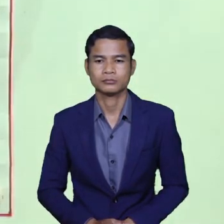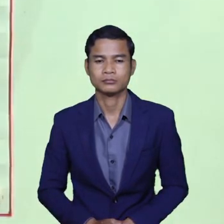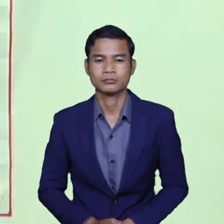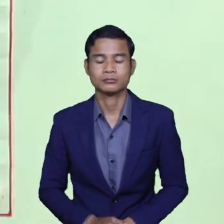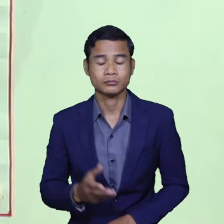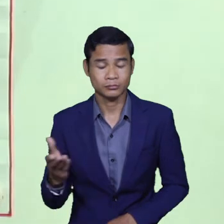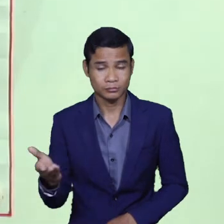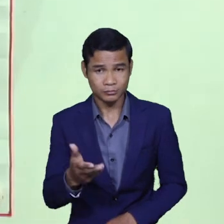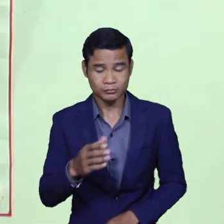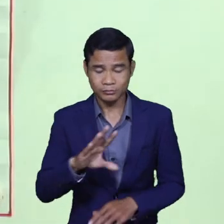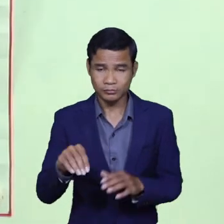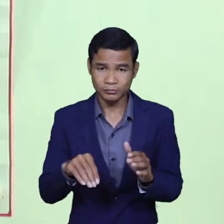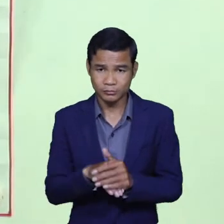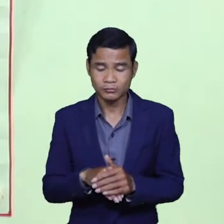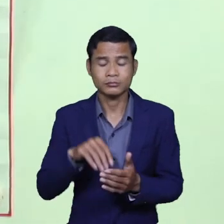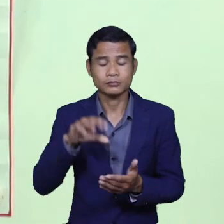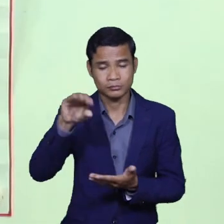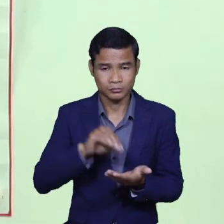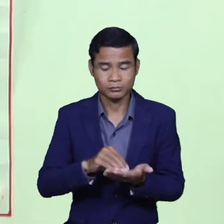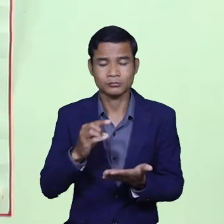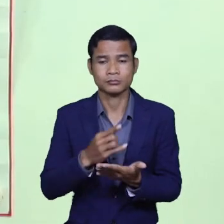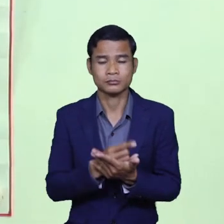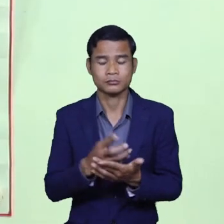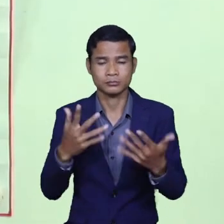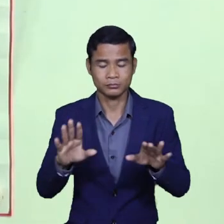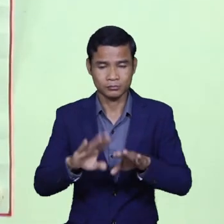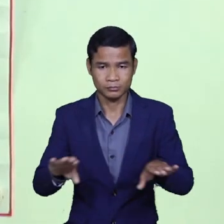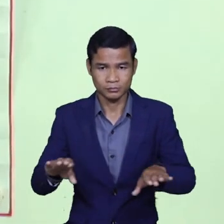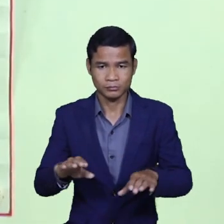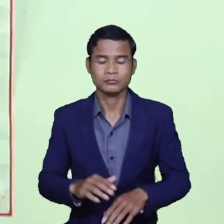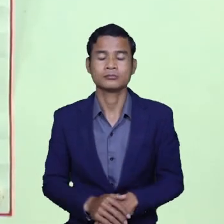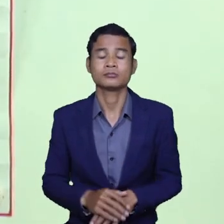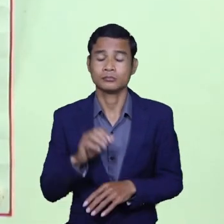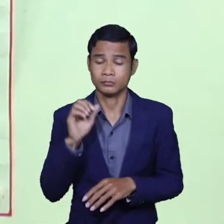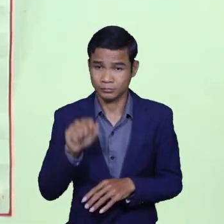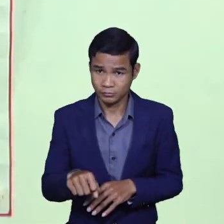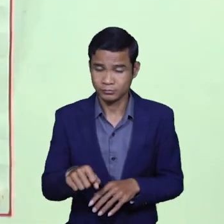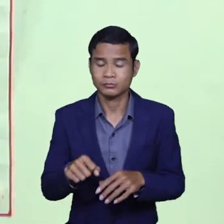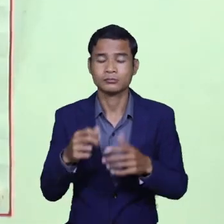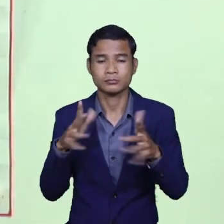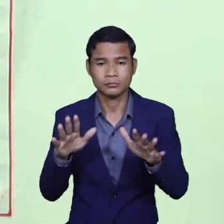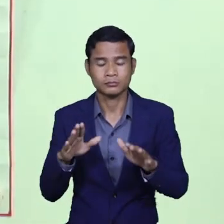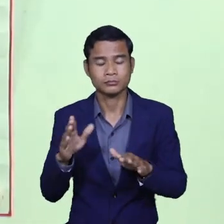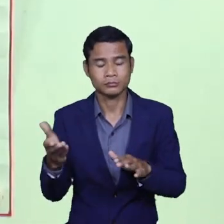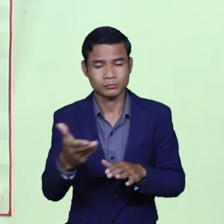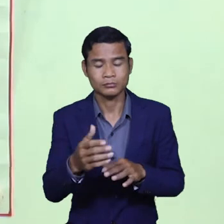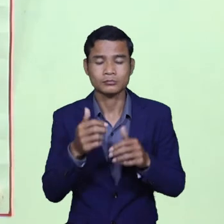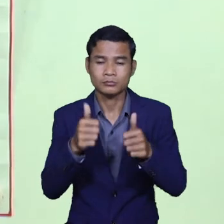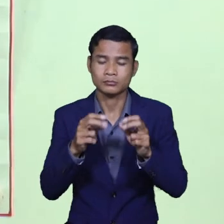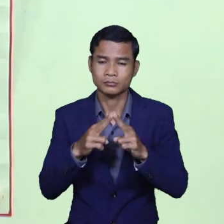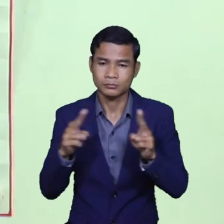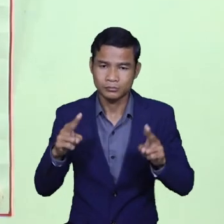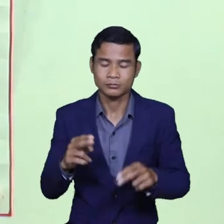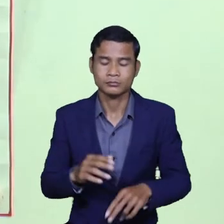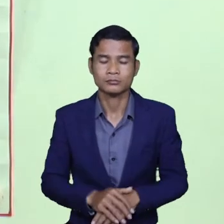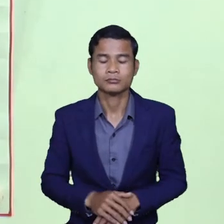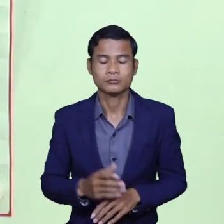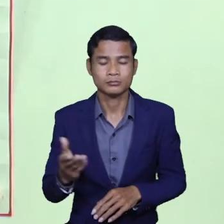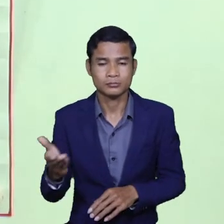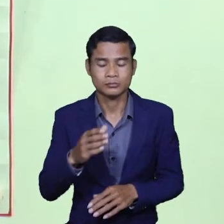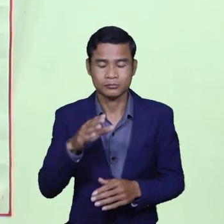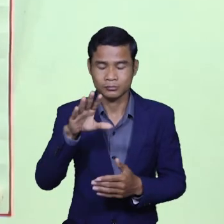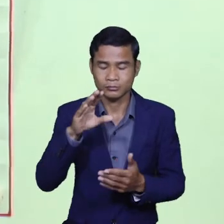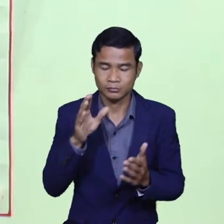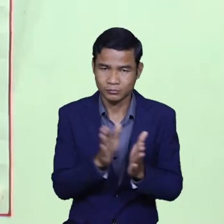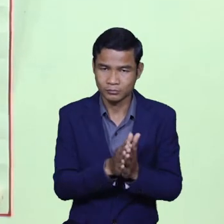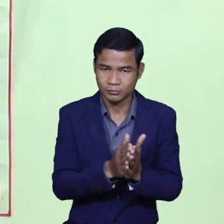chà con tỏa khá ta con bằng cọt mê riêng rồi rồi hai rồi nơi cốn chá rồi rồi hai nó con nó chả là ổn nà chẳng chá con tục sập hơi cha